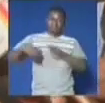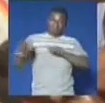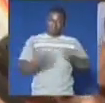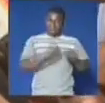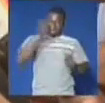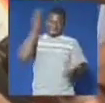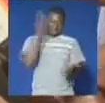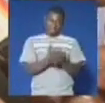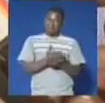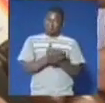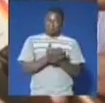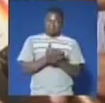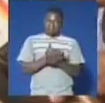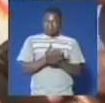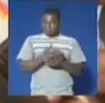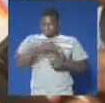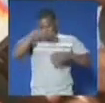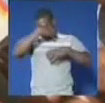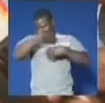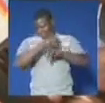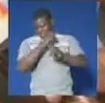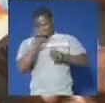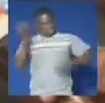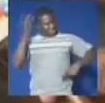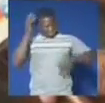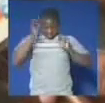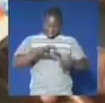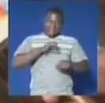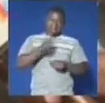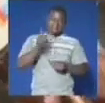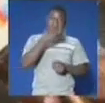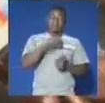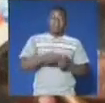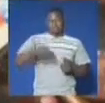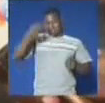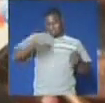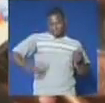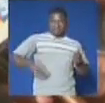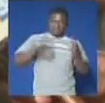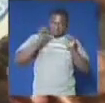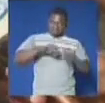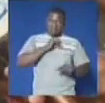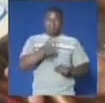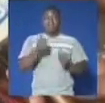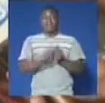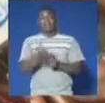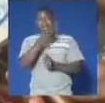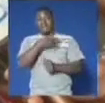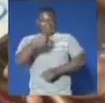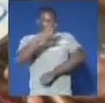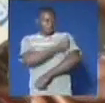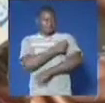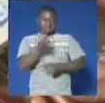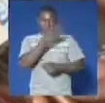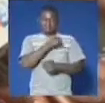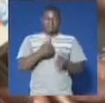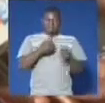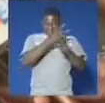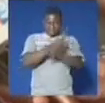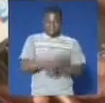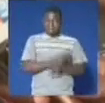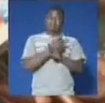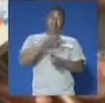pas consulter un patient. Si on est au bloc, on va arrêter le bloc. La chaîne de conservation des vaccins peut s'arrêter. Les patients